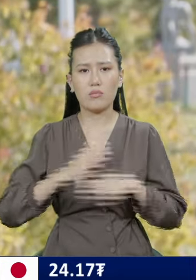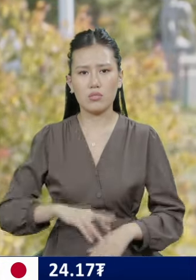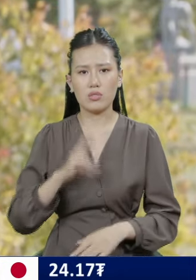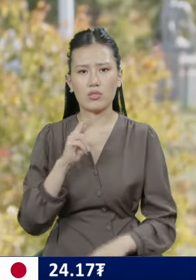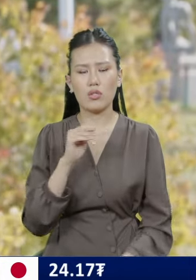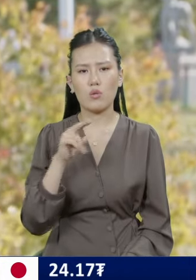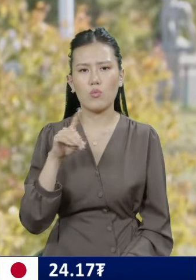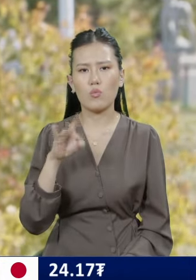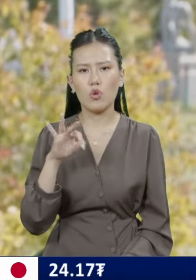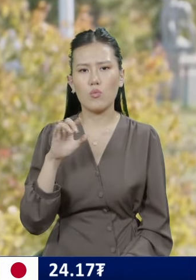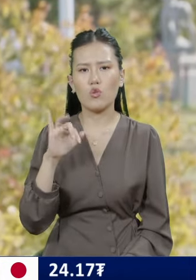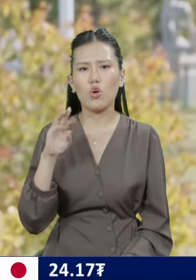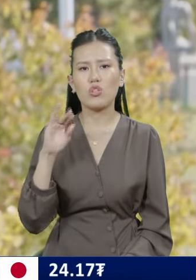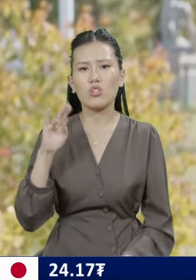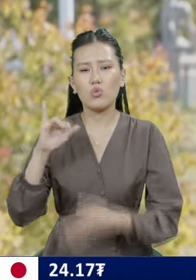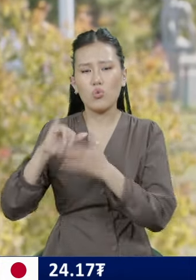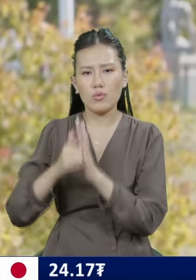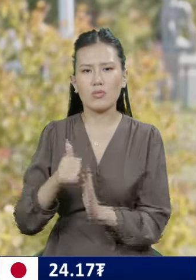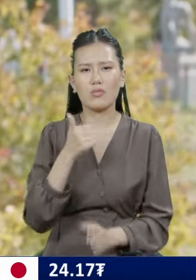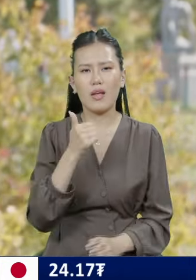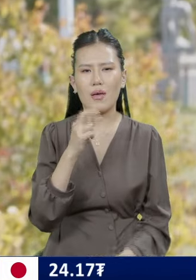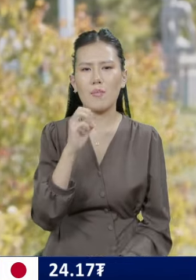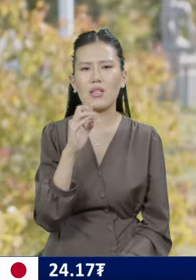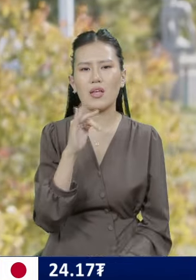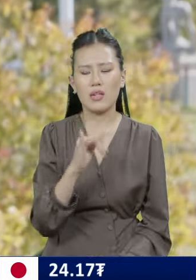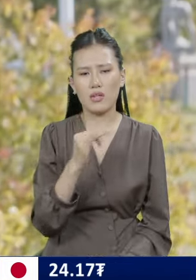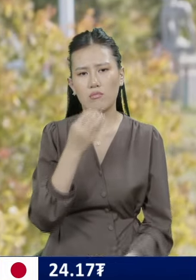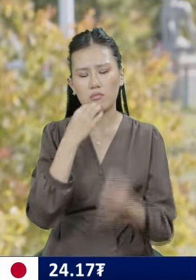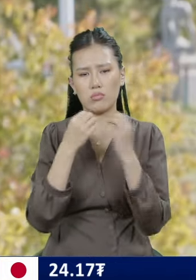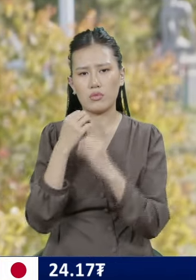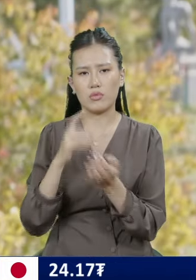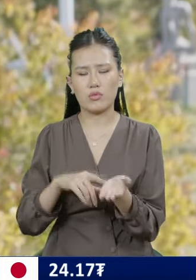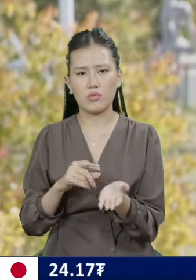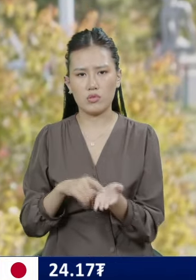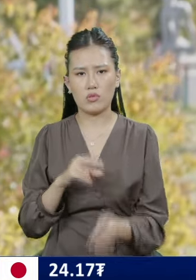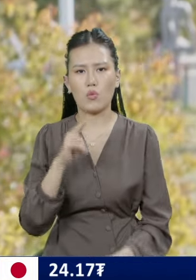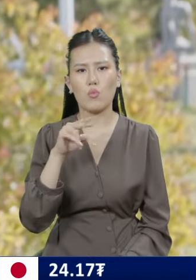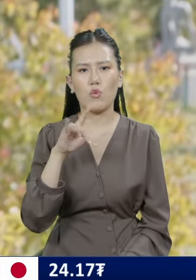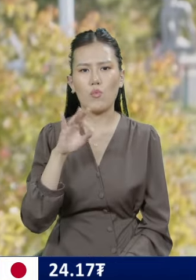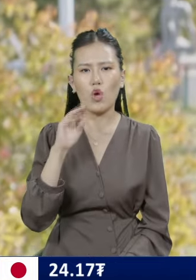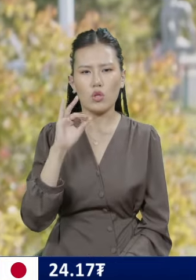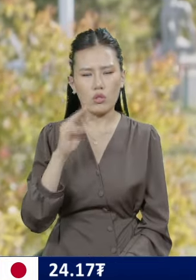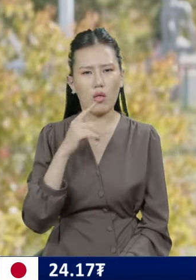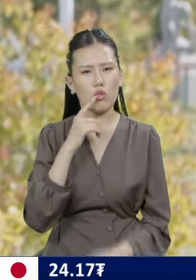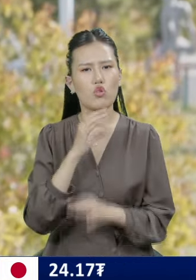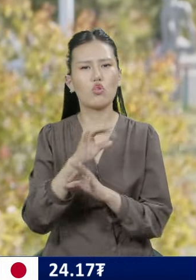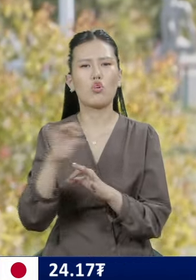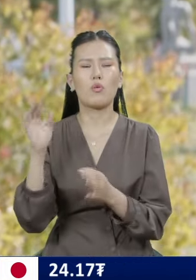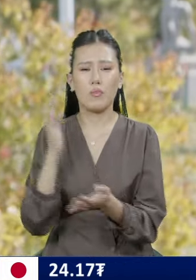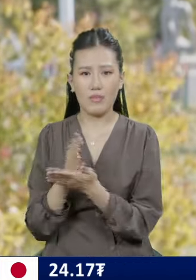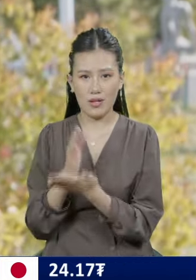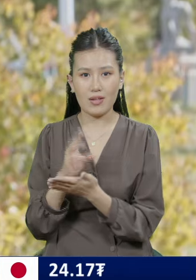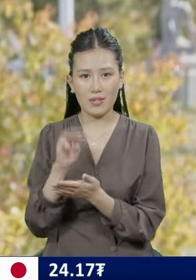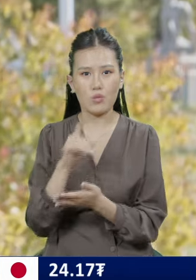одоо сайн төрлийн бактериуд. Тэ одоо олон төрлийн нөгөө пробиотик гэж их яригдэж шүү дээ. Хүн болгоно пробиотик